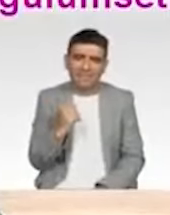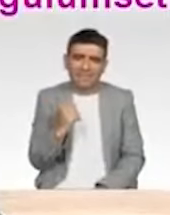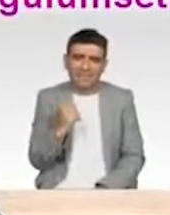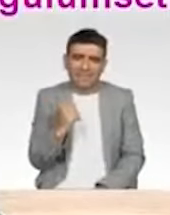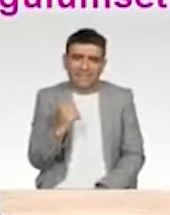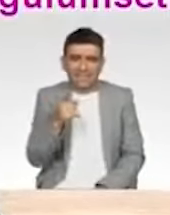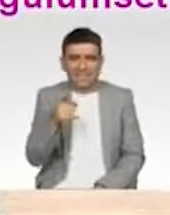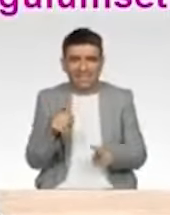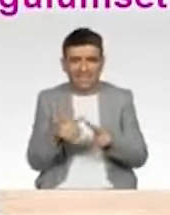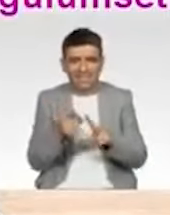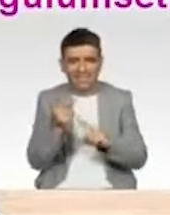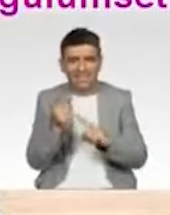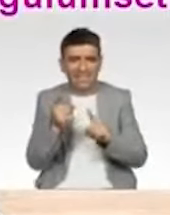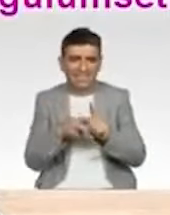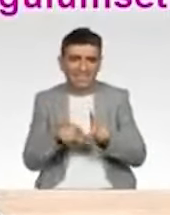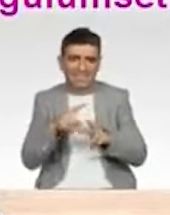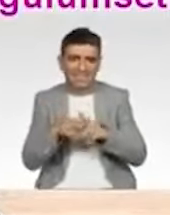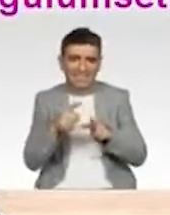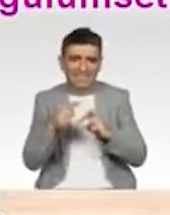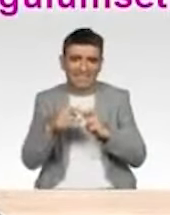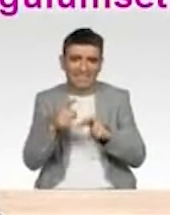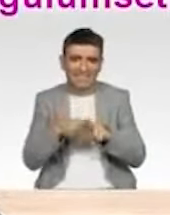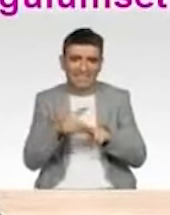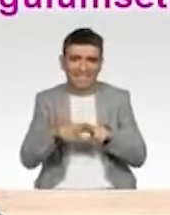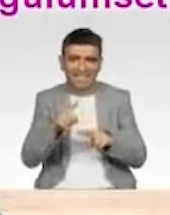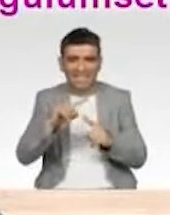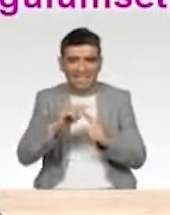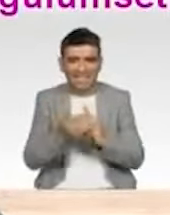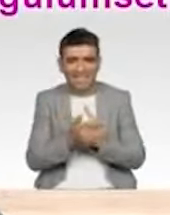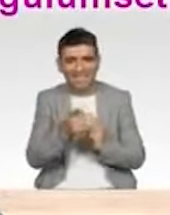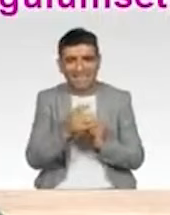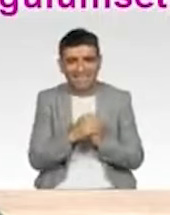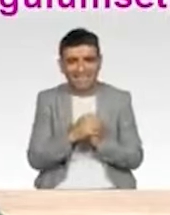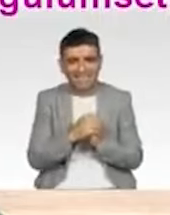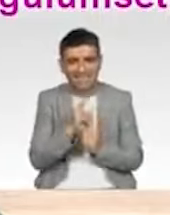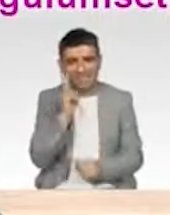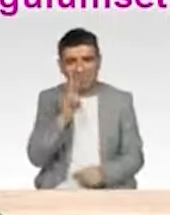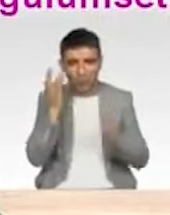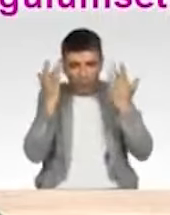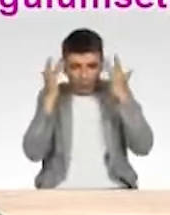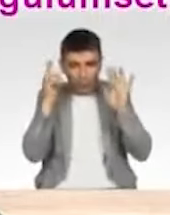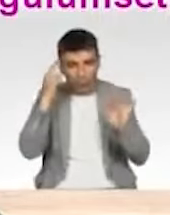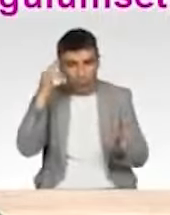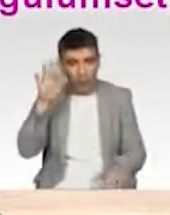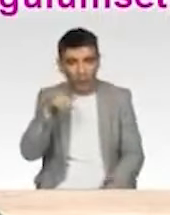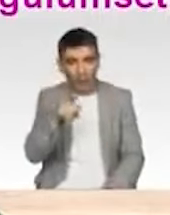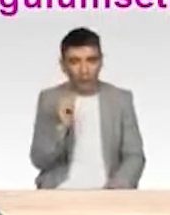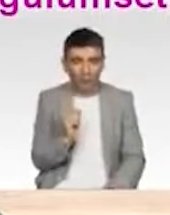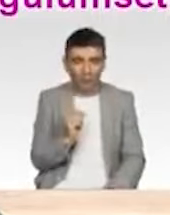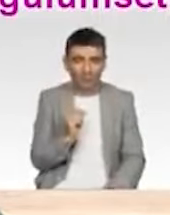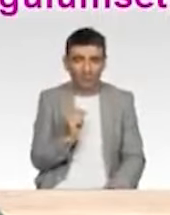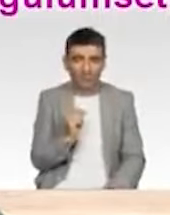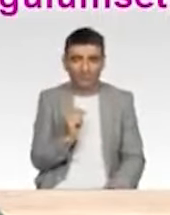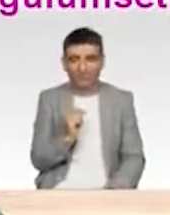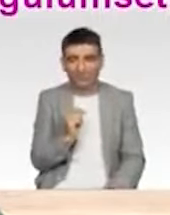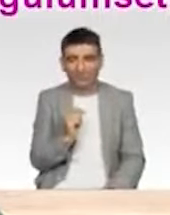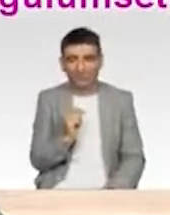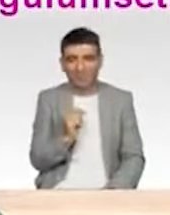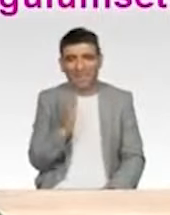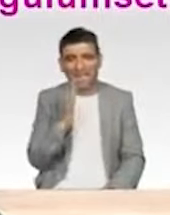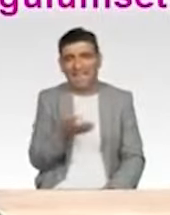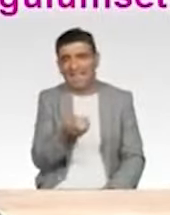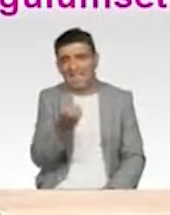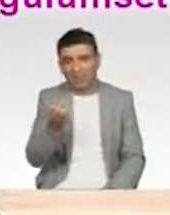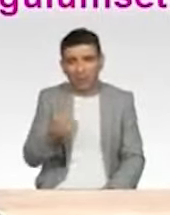Nijerya taksi. Ya. Anam, çok taksiye bak. Çok istiyorum ben Afrika'ya gitmeyi. Kültür şoku değil mi? Yani şöyle, çok en güzel.